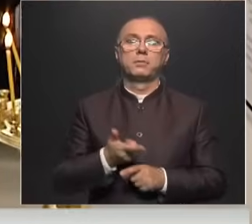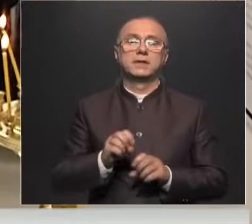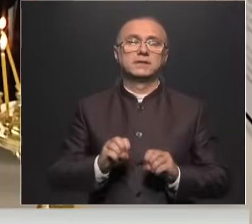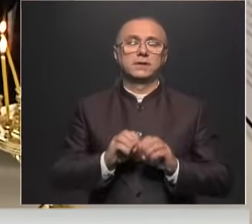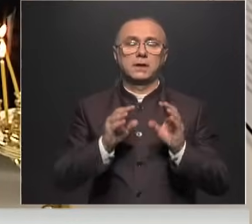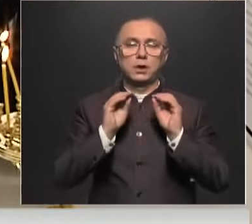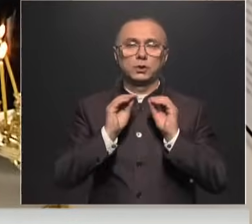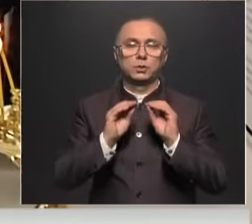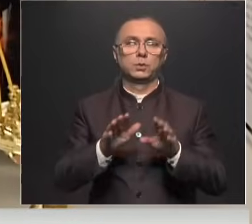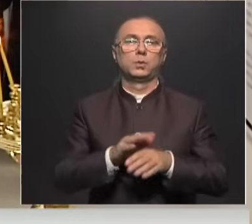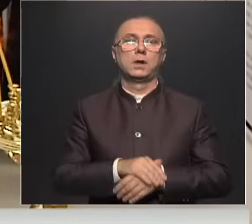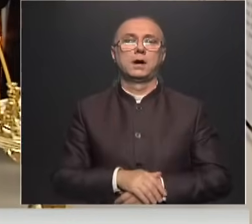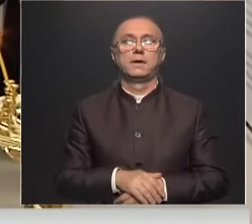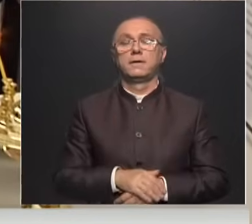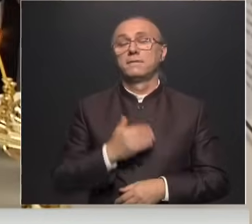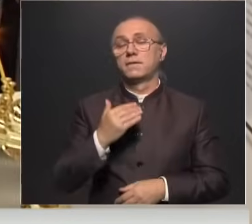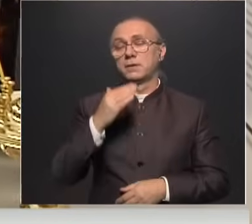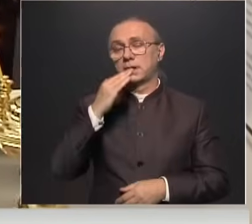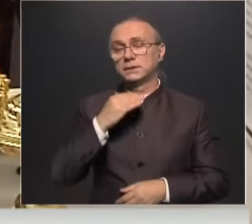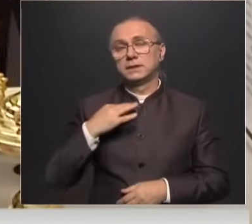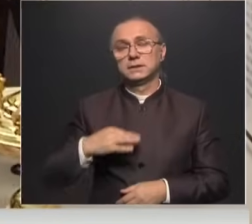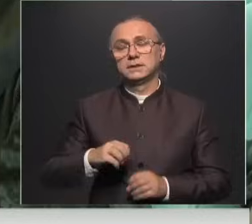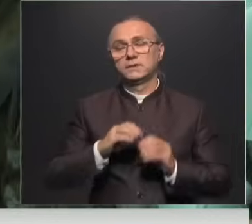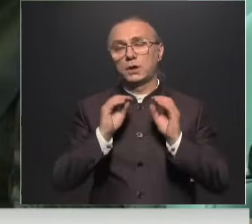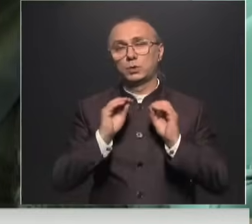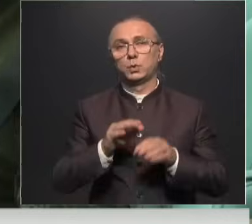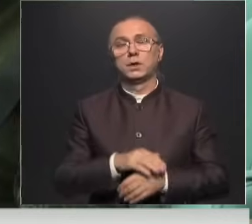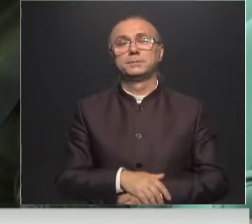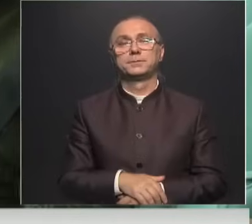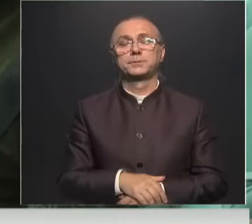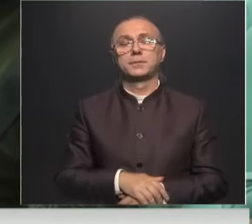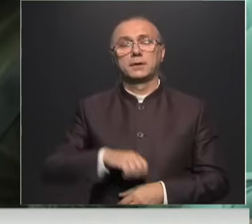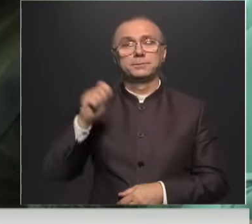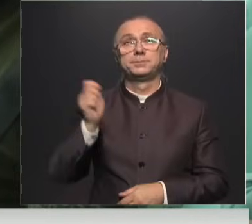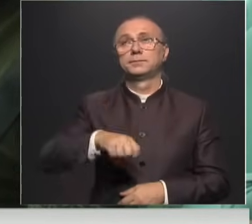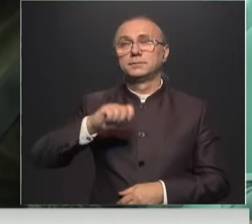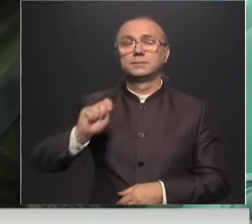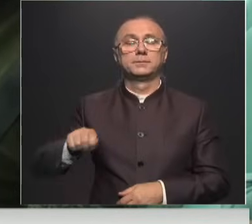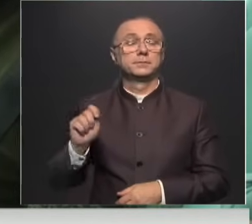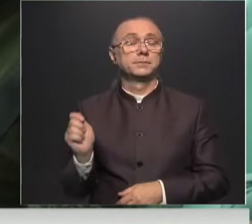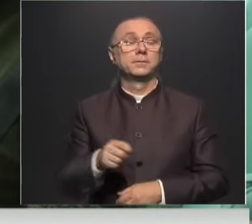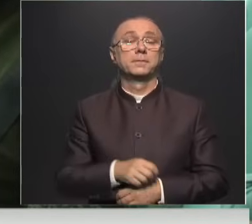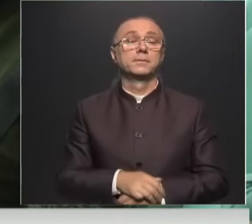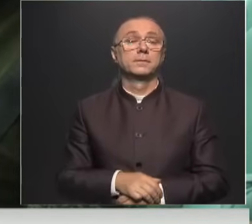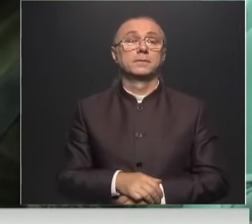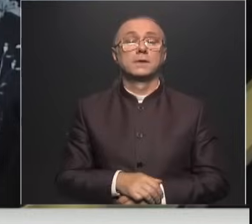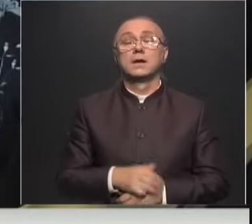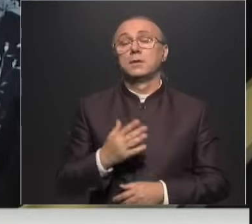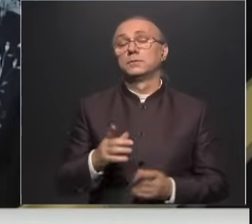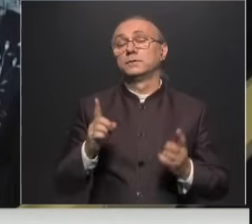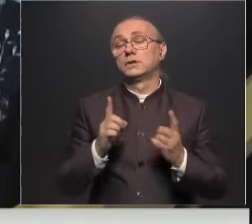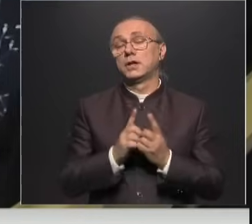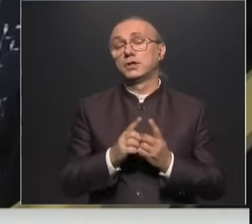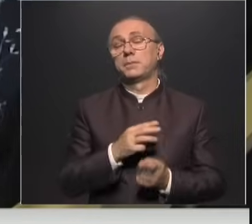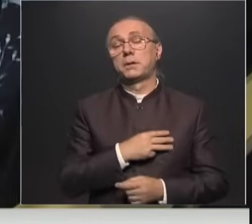Во имя Отца и Сына и Святаго Духа. Затем в одной из аудиторий была устроена встреча митрополита и духовенства